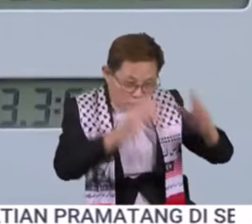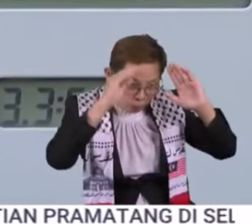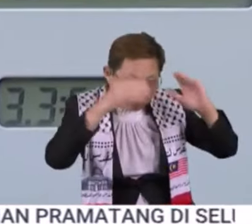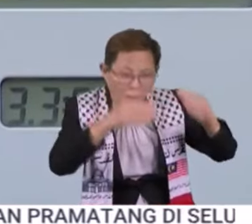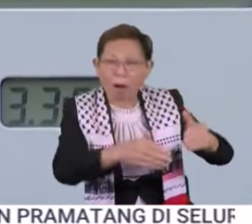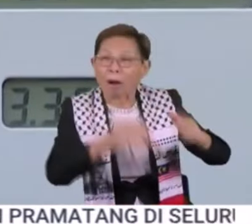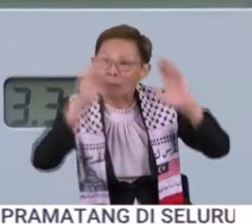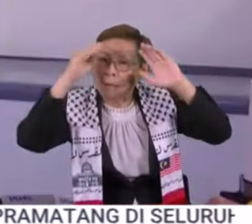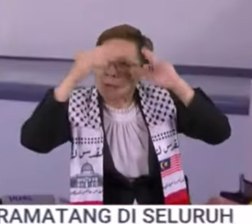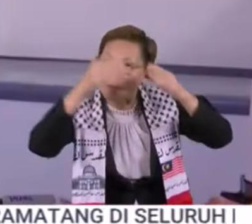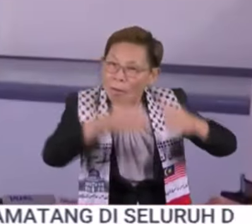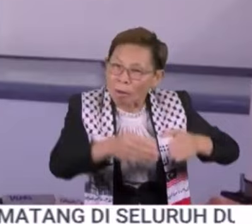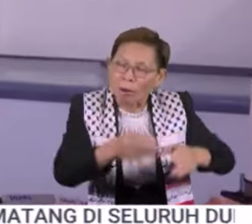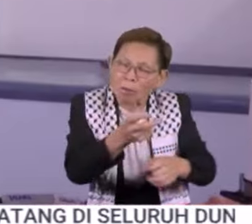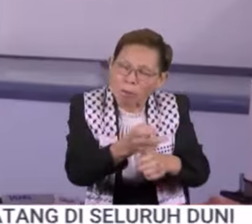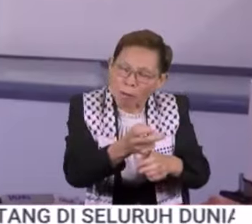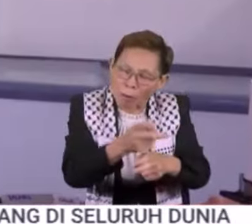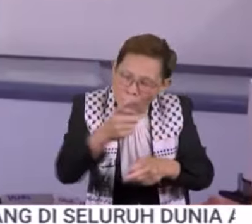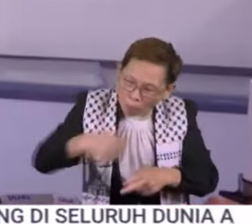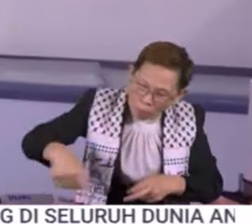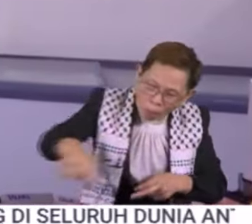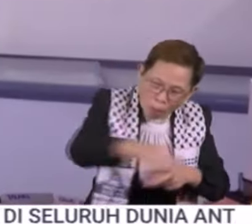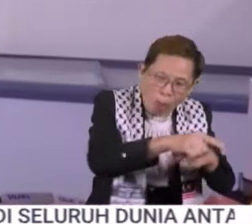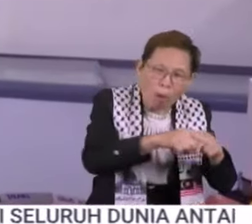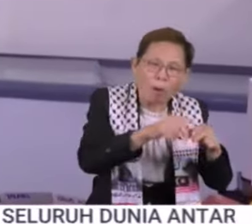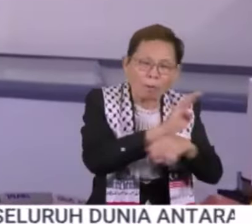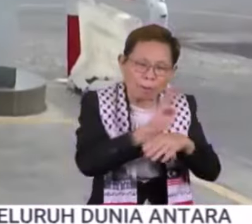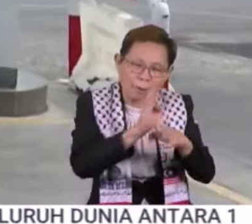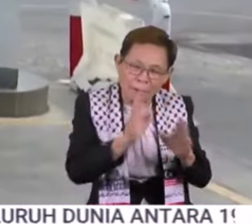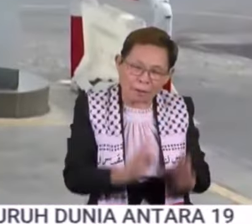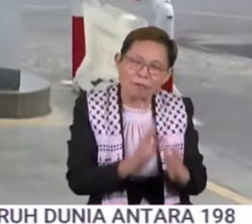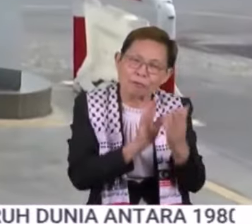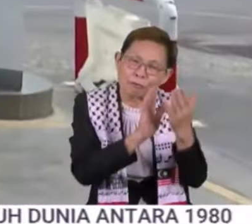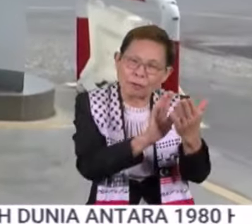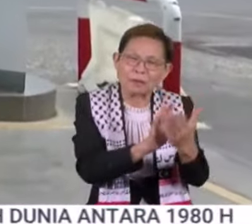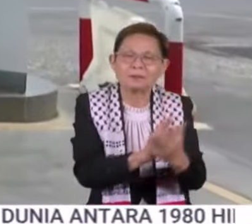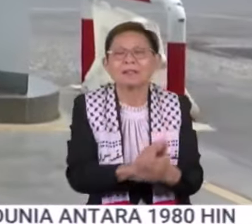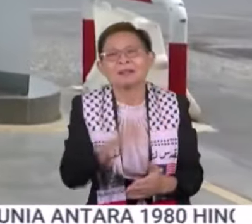dengan kesusahan peniaga-peniaga ni.